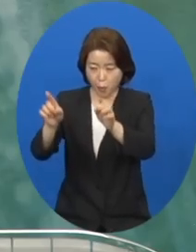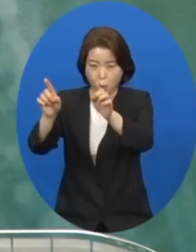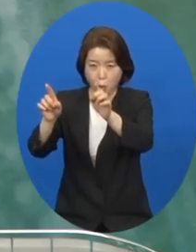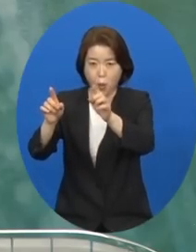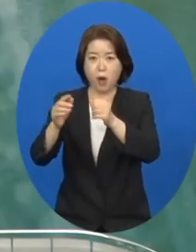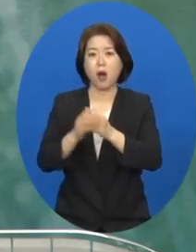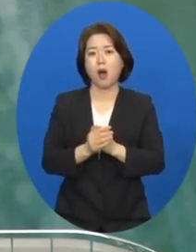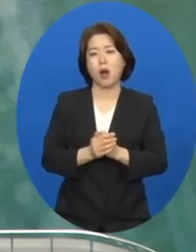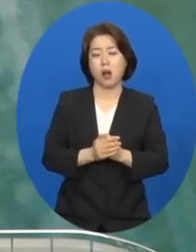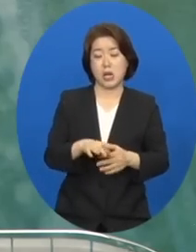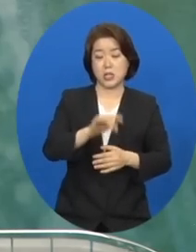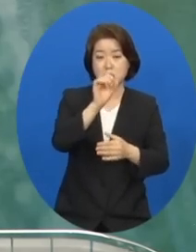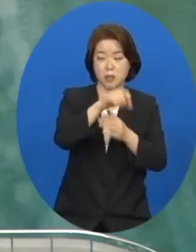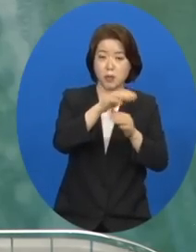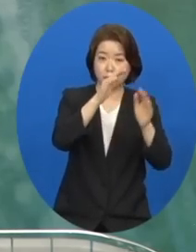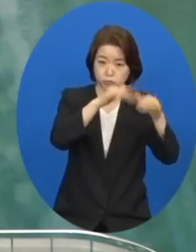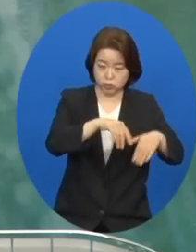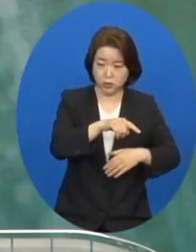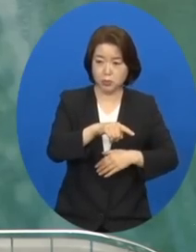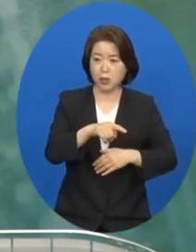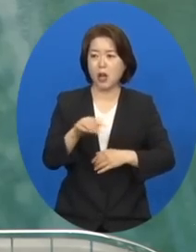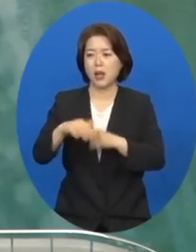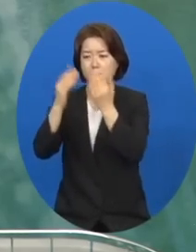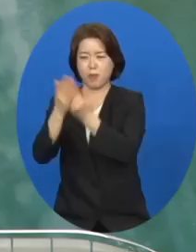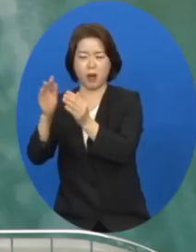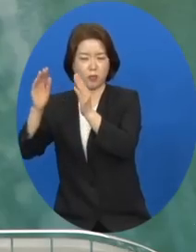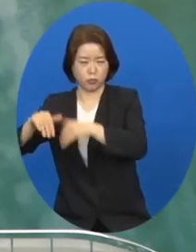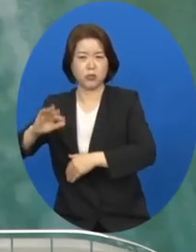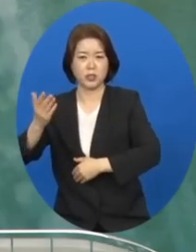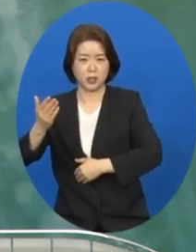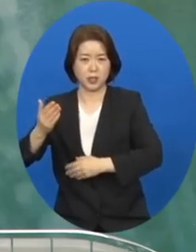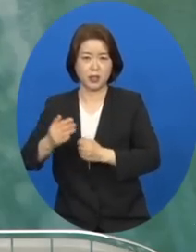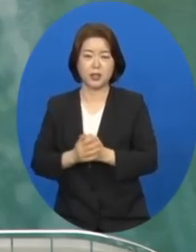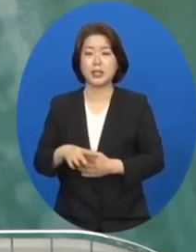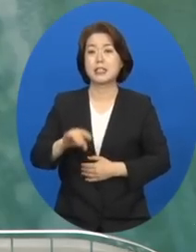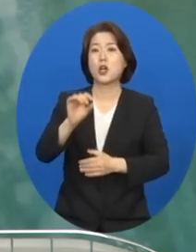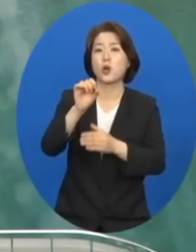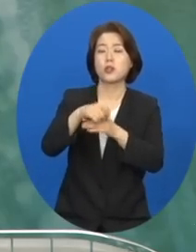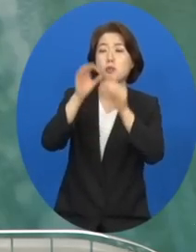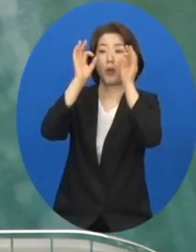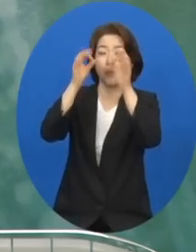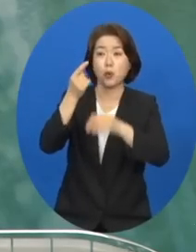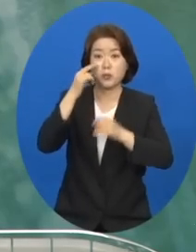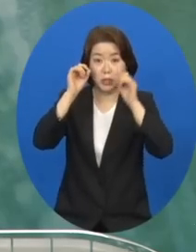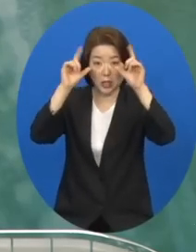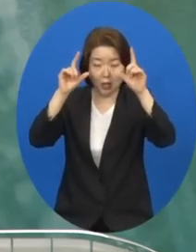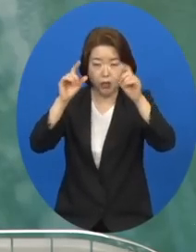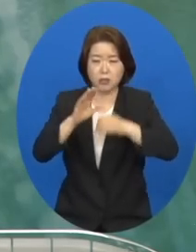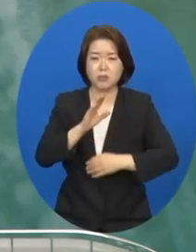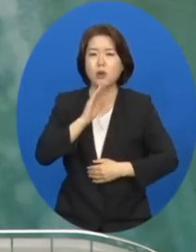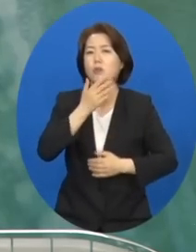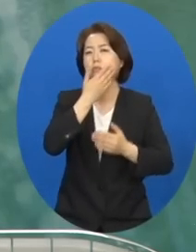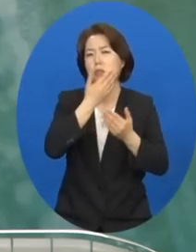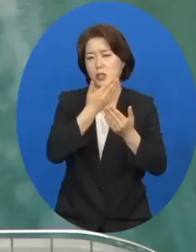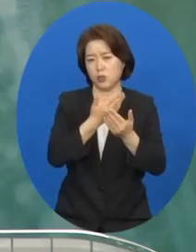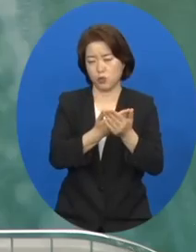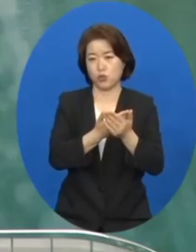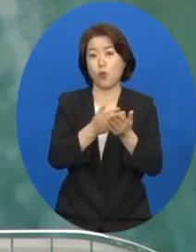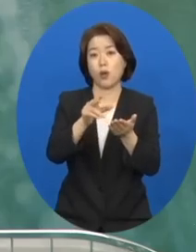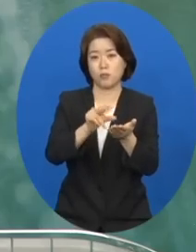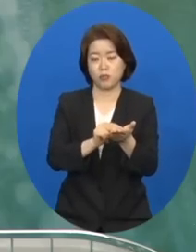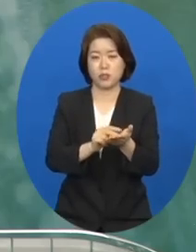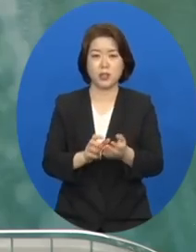발견을 하게 돼요 그러므로 우리가 첫 열매를 보는 눈이 열리는 것은 너무나 너무나 중요한 문제입니다